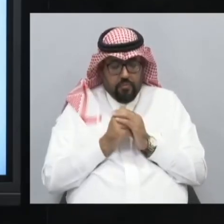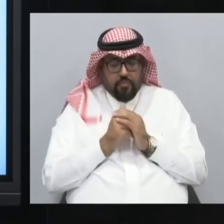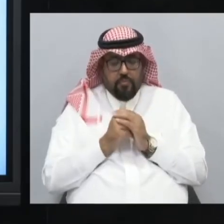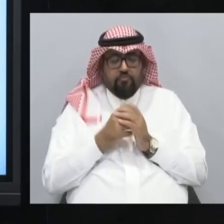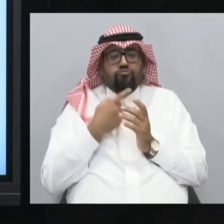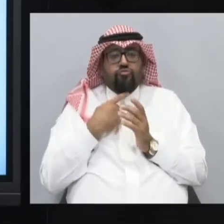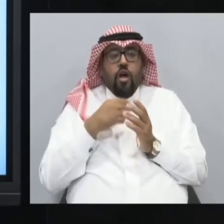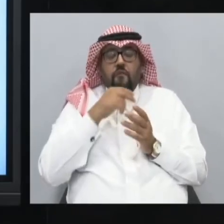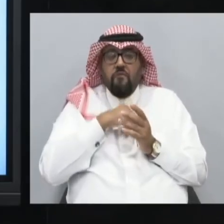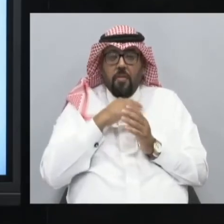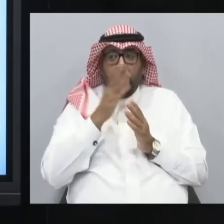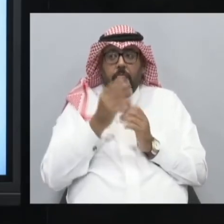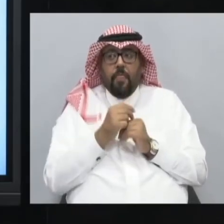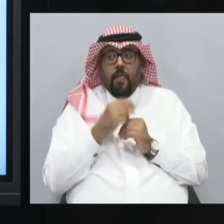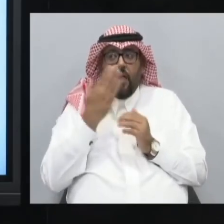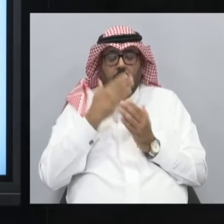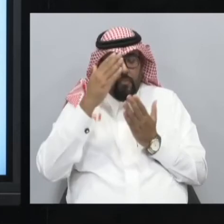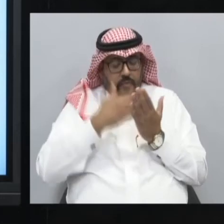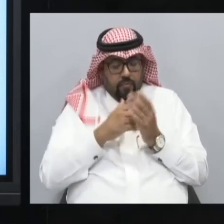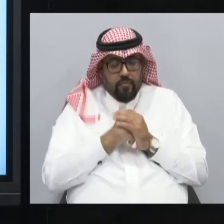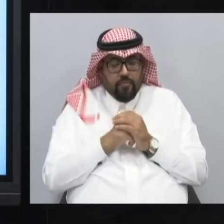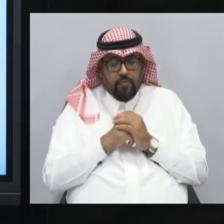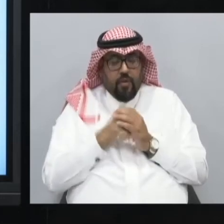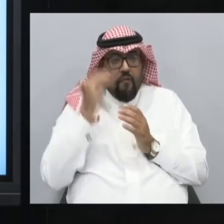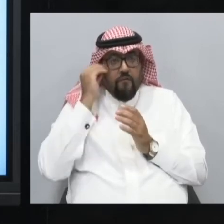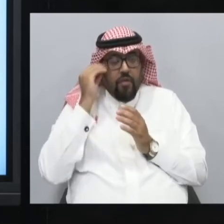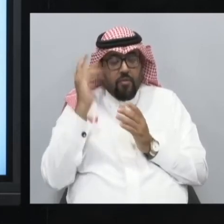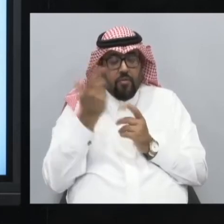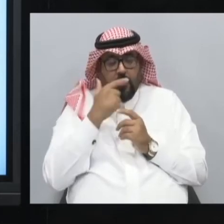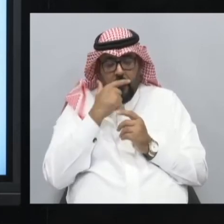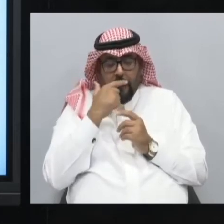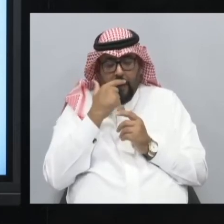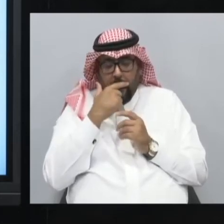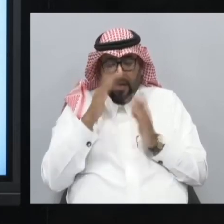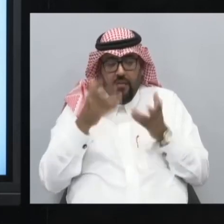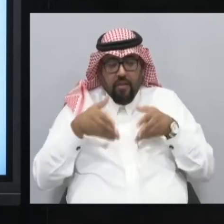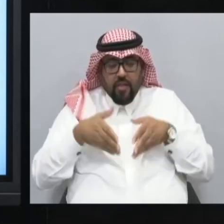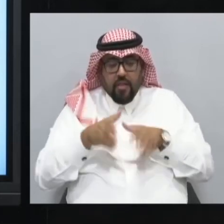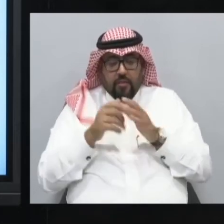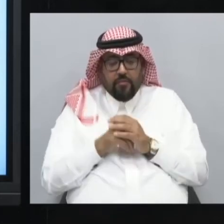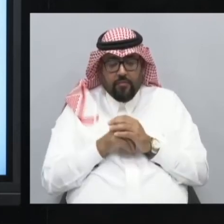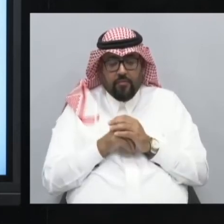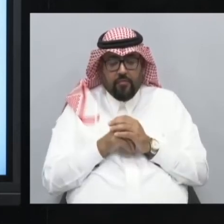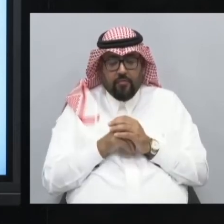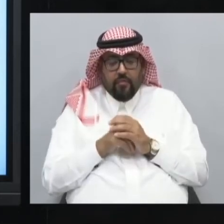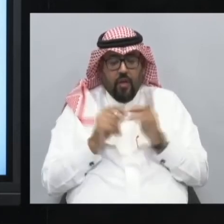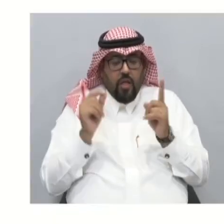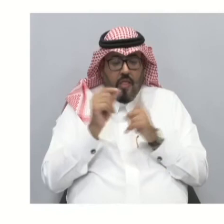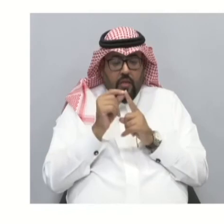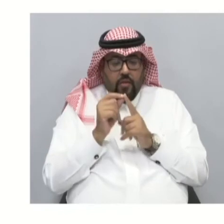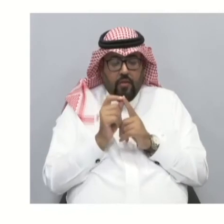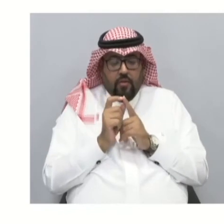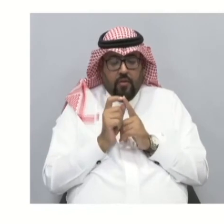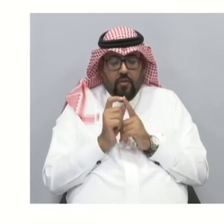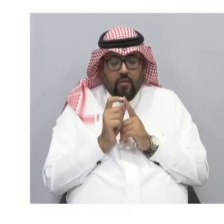وأردت أن تفيد، تقول والله هي طريقة القراءة المتعمقة، ما الذي فهمته من هذه الطريقة وكيف تصف هذه الطريقة؟ هنا هذا هو الهدف، هنا